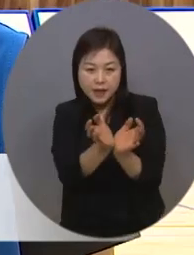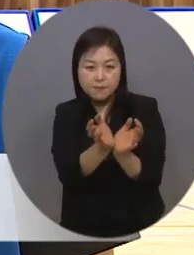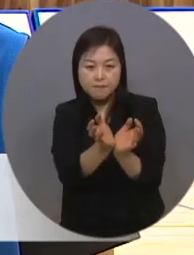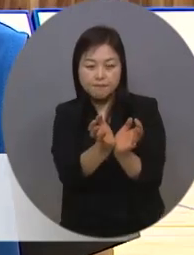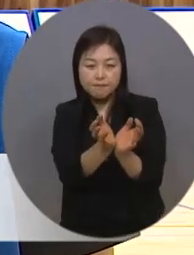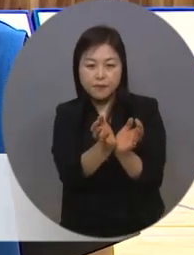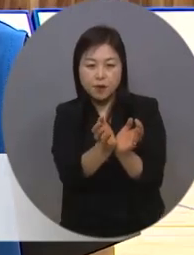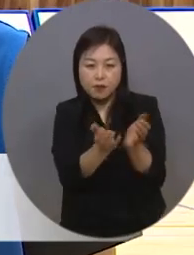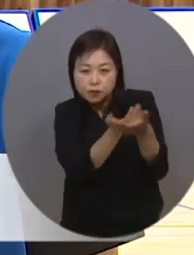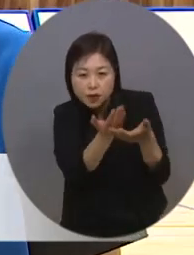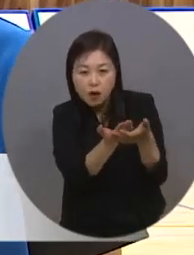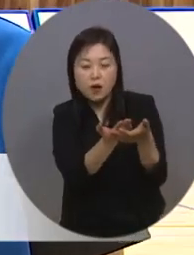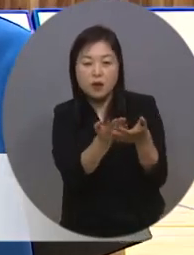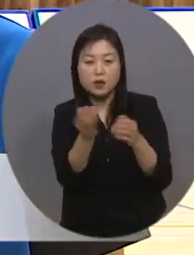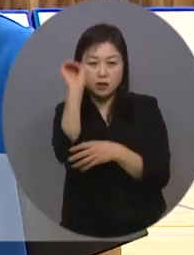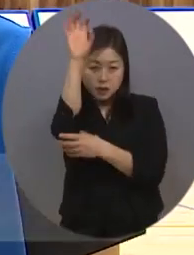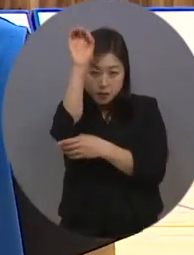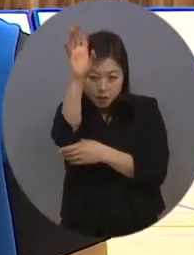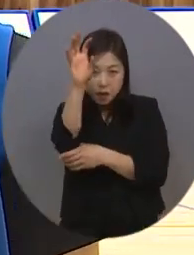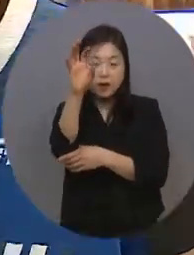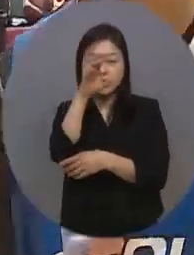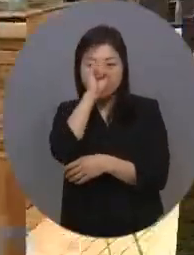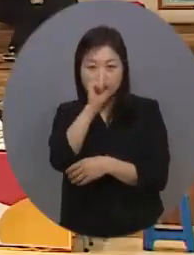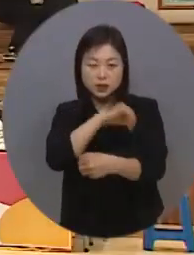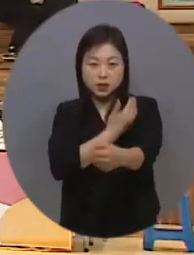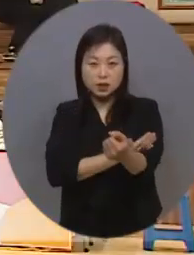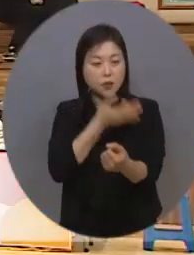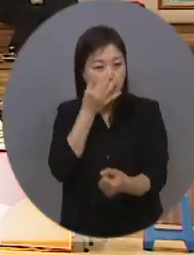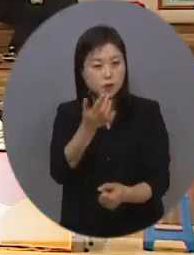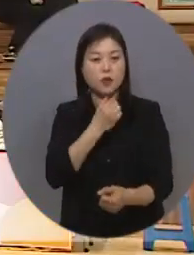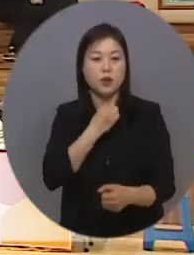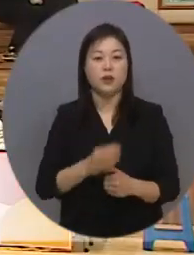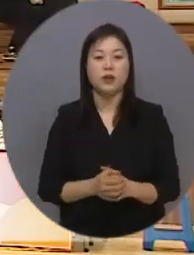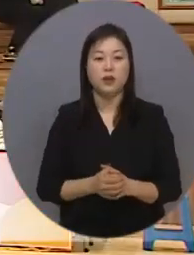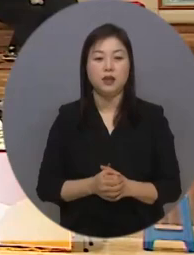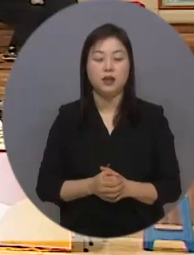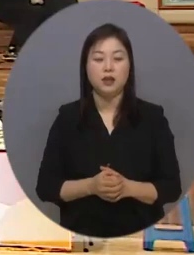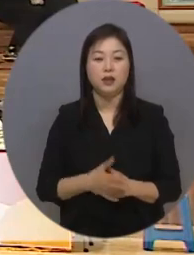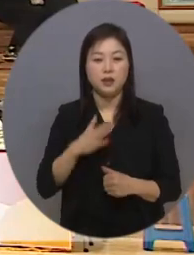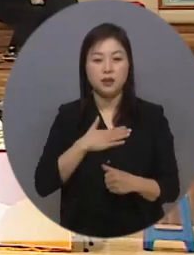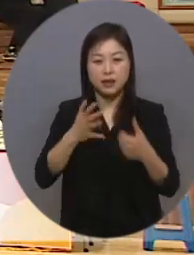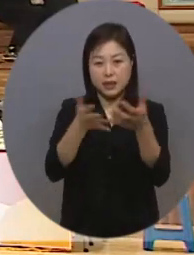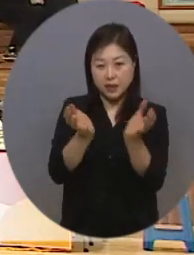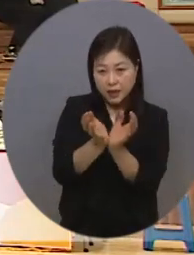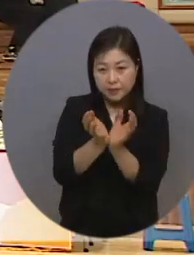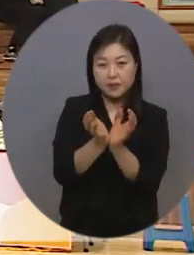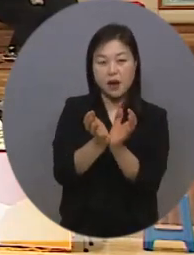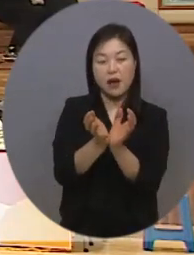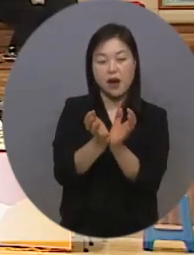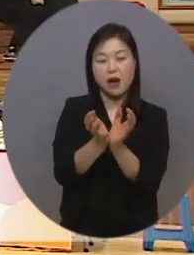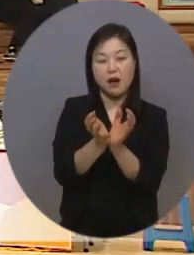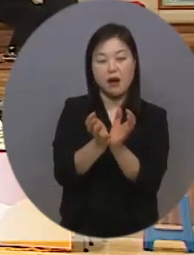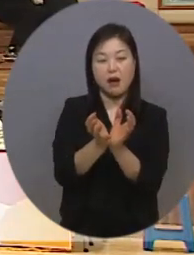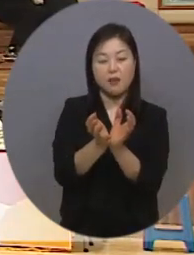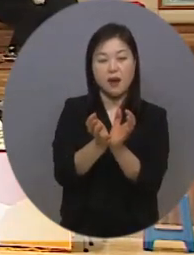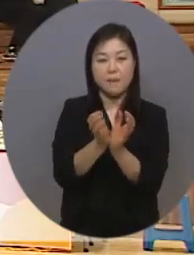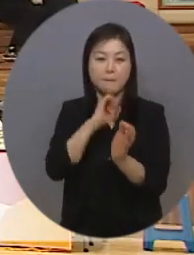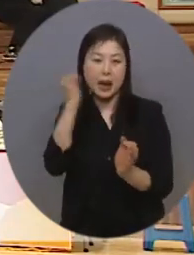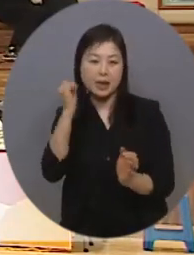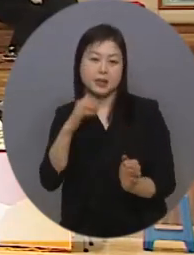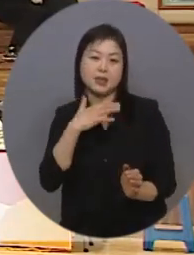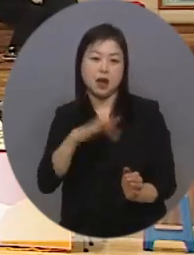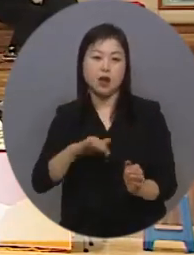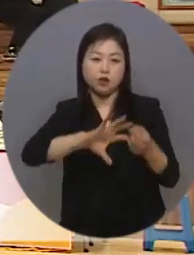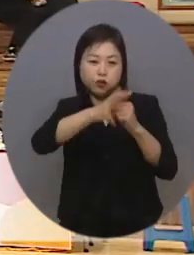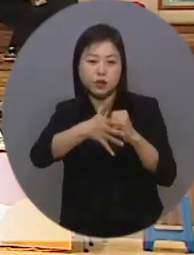드리블하고 좋은 기량을 보여주고 싶습니다. 네, 아직까지 팀이랑 같이 우승한 적이 없어가지고 국제대회는 아직